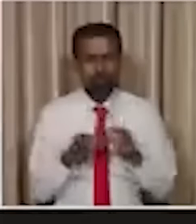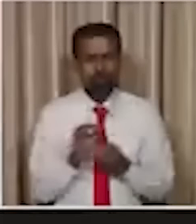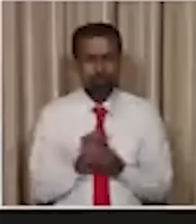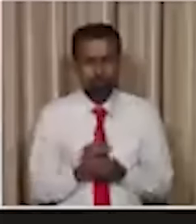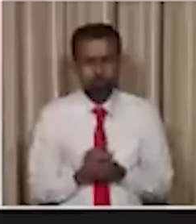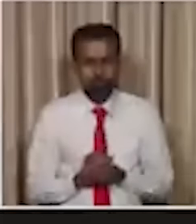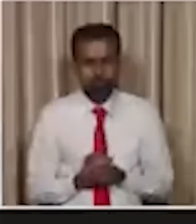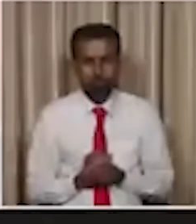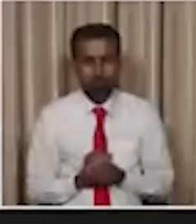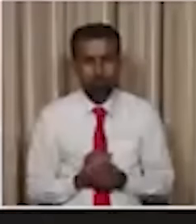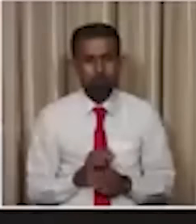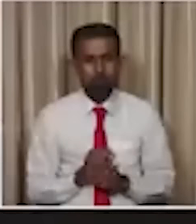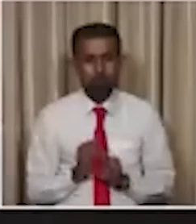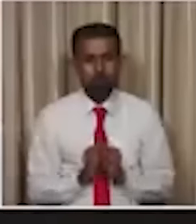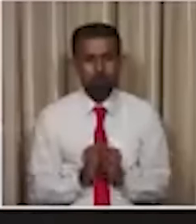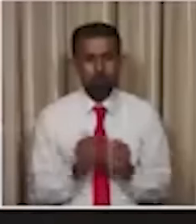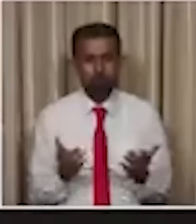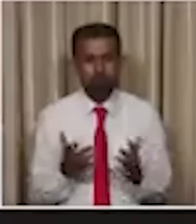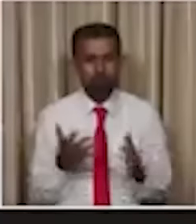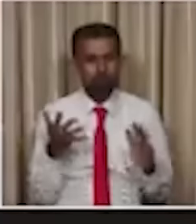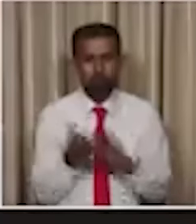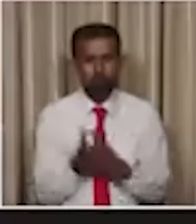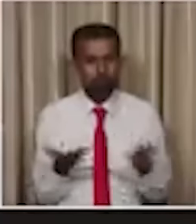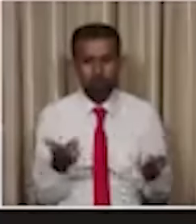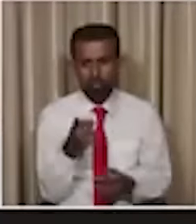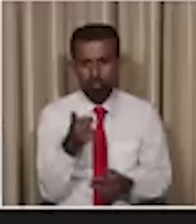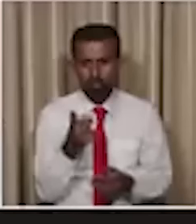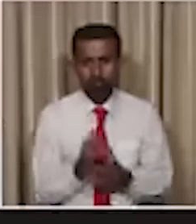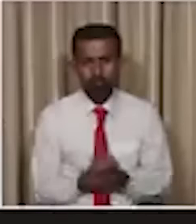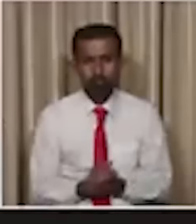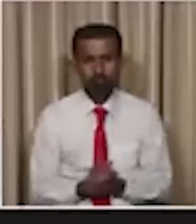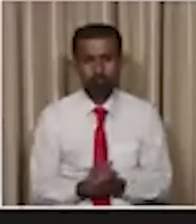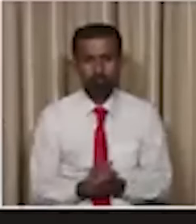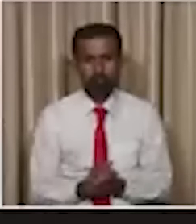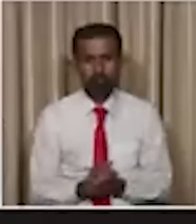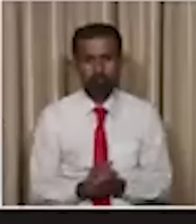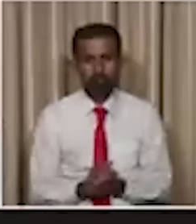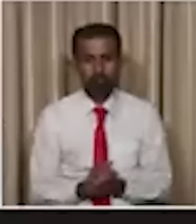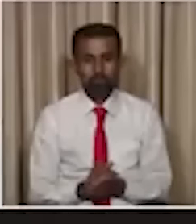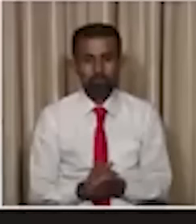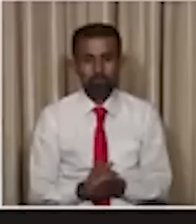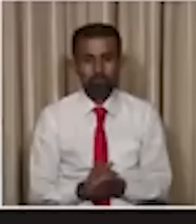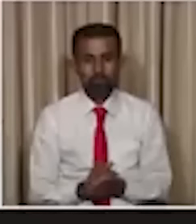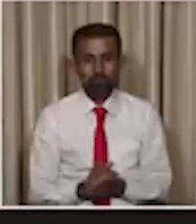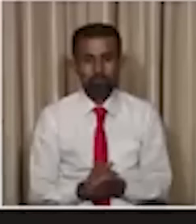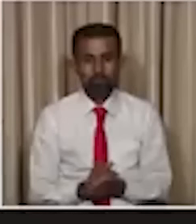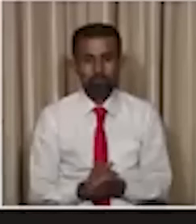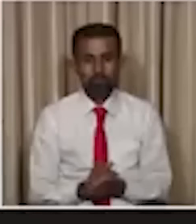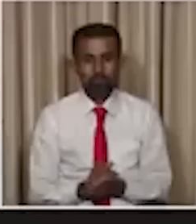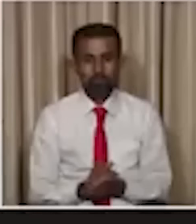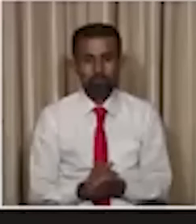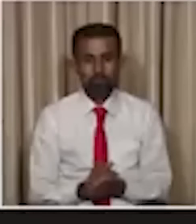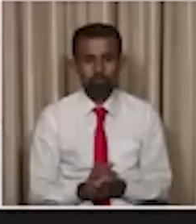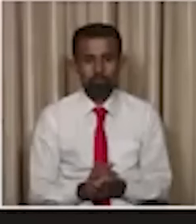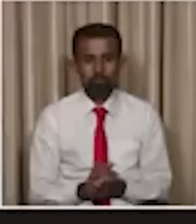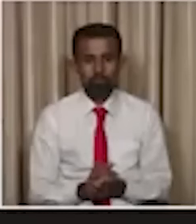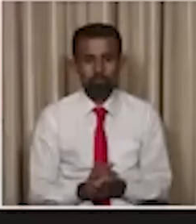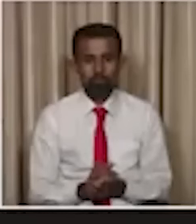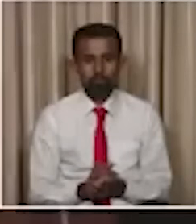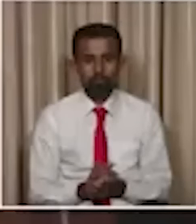සම්බන්ධයෙන් ක්‍රියාමාර්ගයක් නොගත්තටත් කවුරුත් වැඩිකාරයක් වෙලා නැද්ද? යන්න ගෙදර. දවස් තුනක් ඇව්ව නේද? නෑ